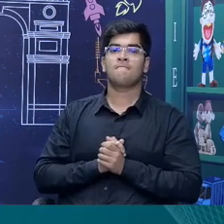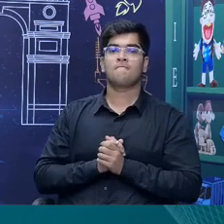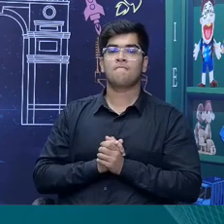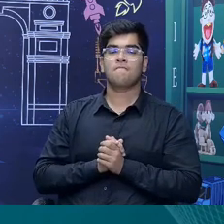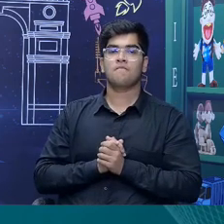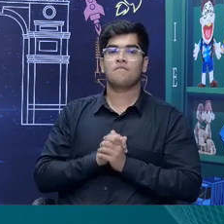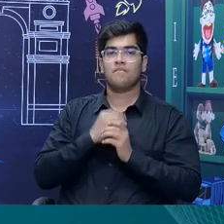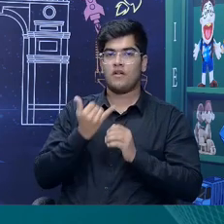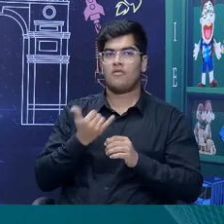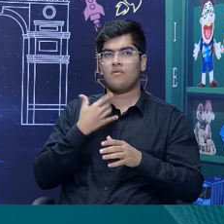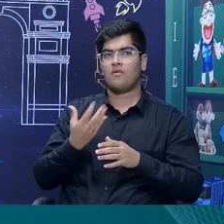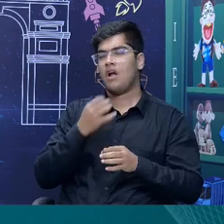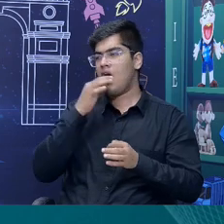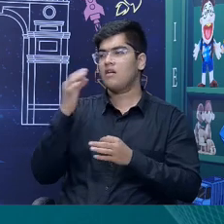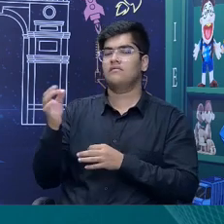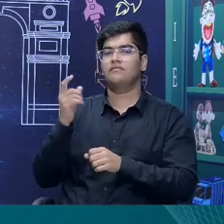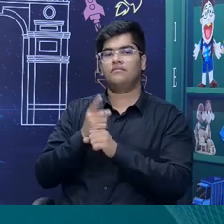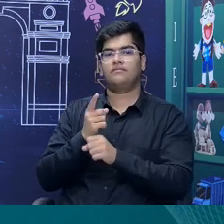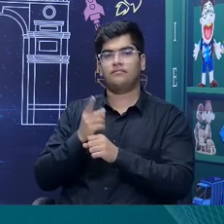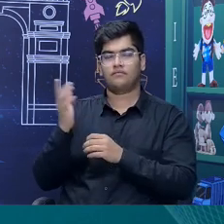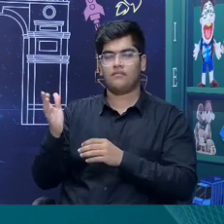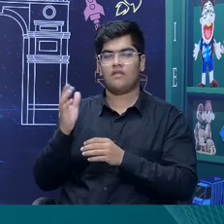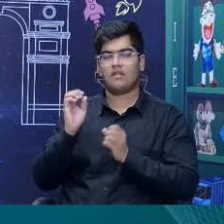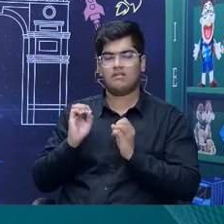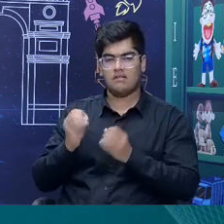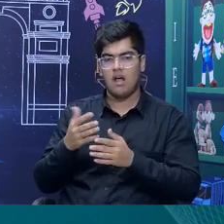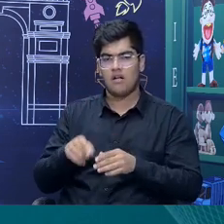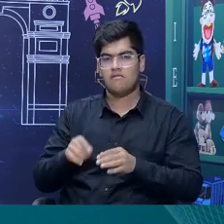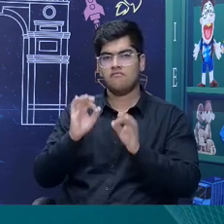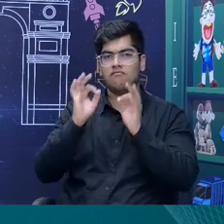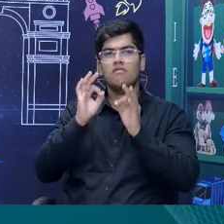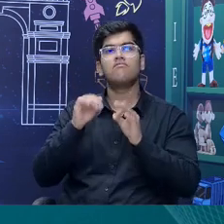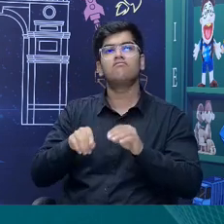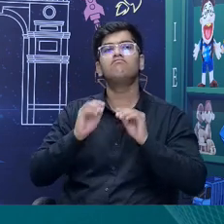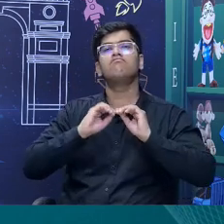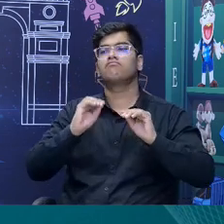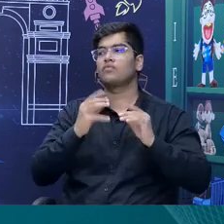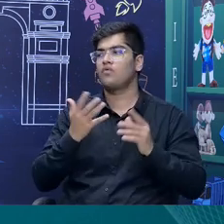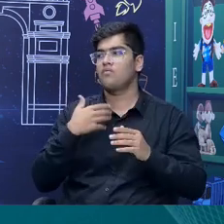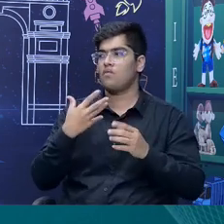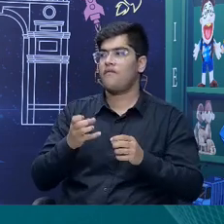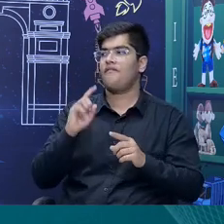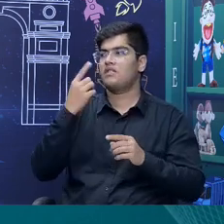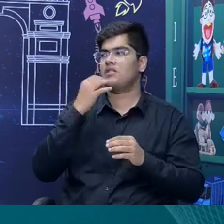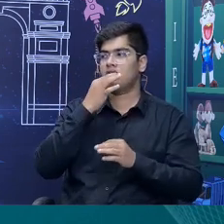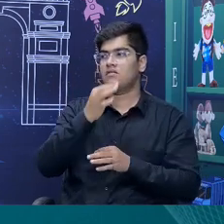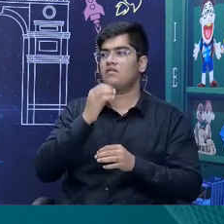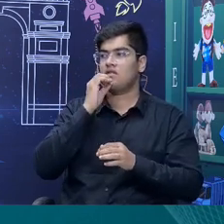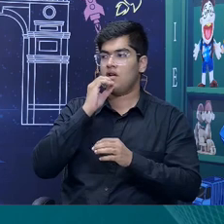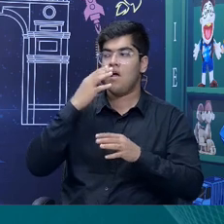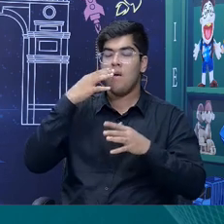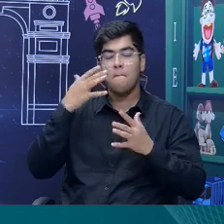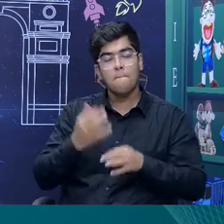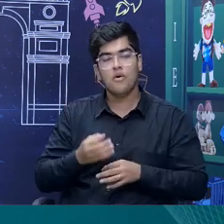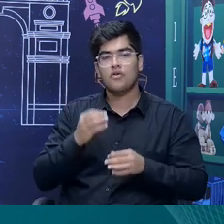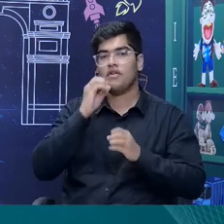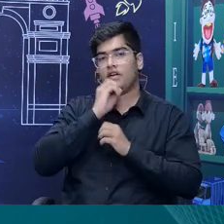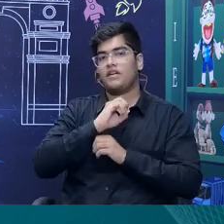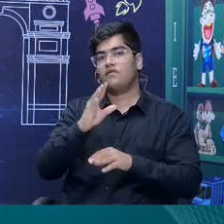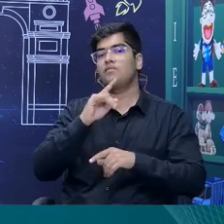पहले की हम आपसे पूछे आज उनके पास क्या कुछ खास है आप सभी के लिए एक बहुत जरूरी सूचना मैं आपके साथ शेर करना चाहूंगी